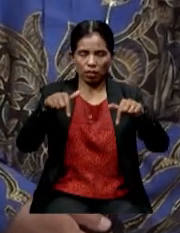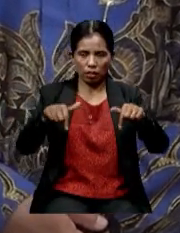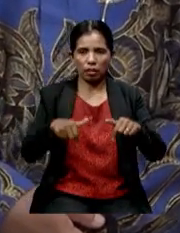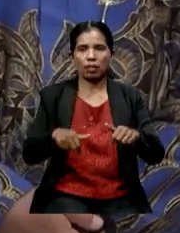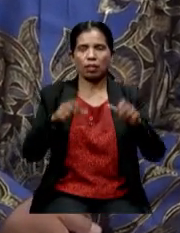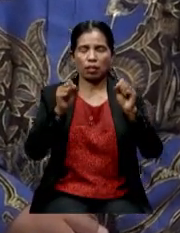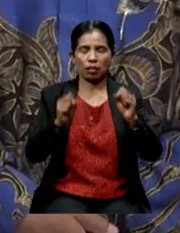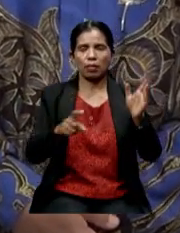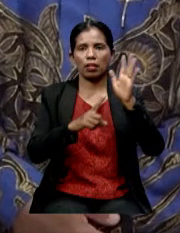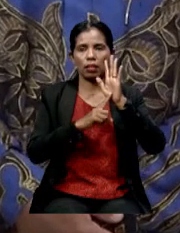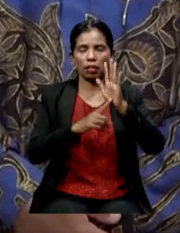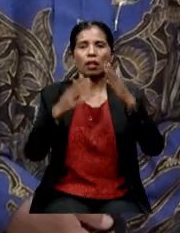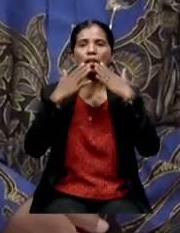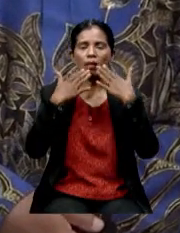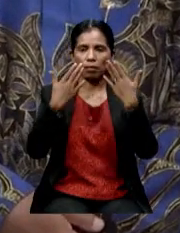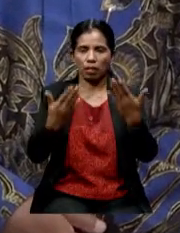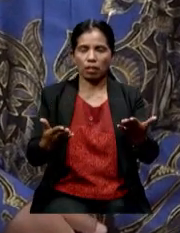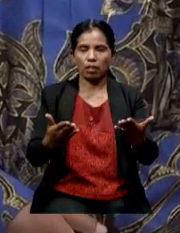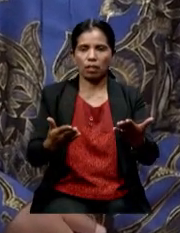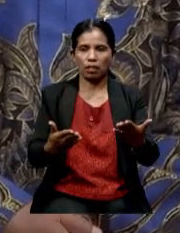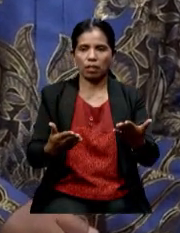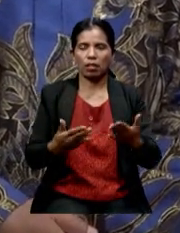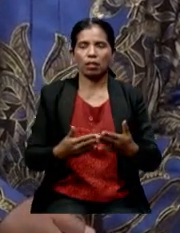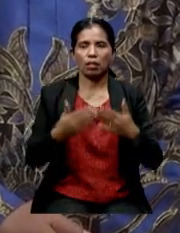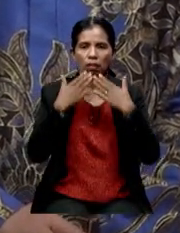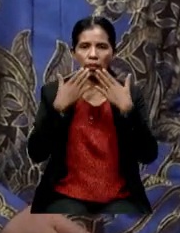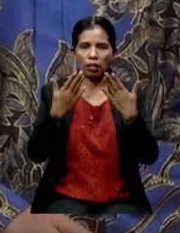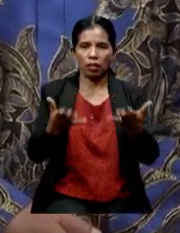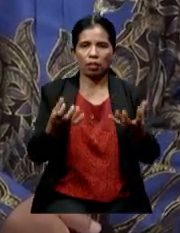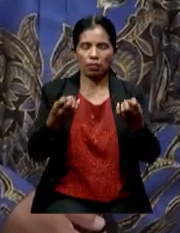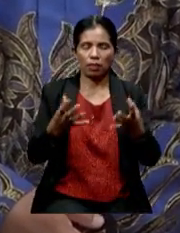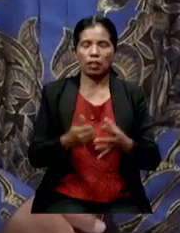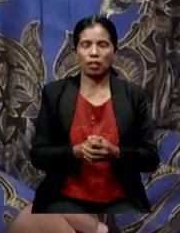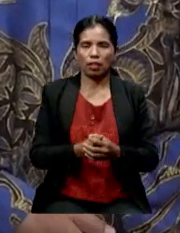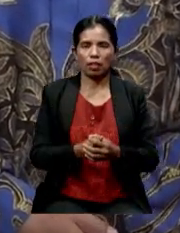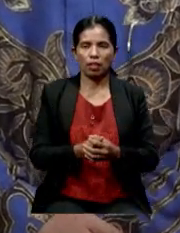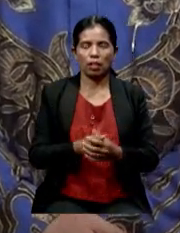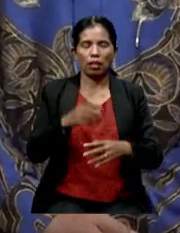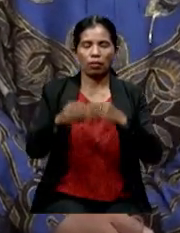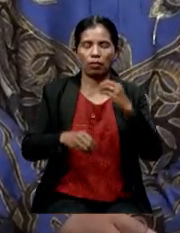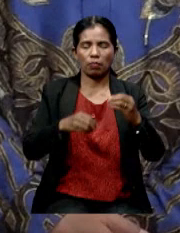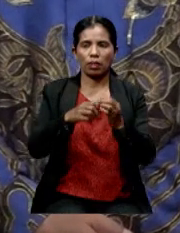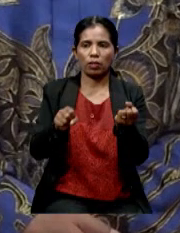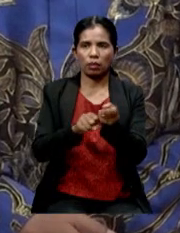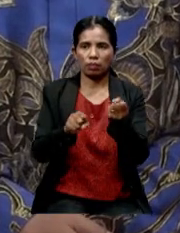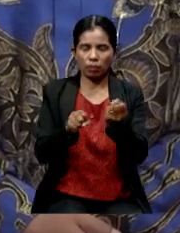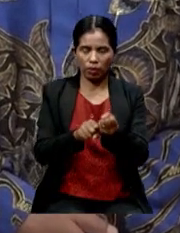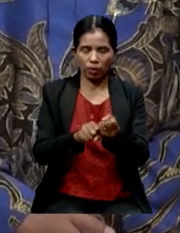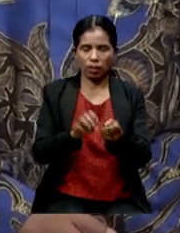lagi menyampaikan terima kasih kepada Yang Mulia atas dukungannya yang tidak pernah